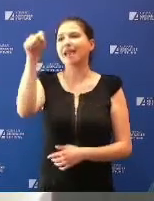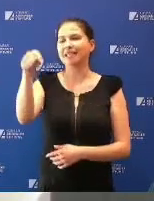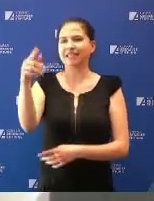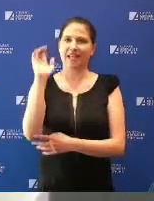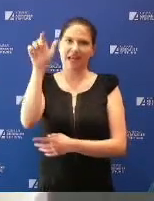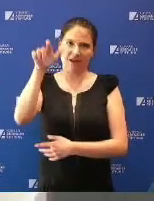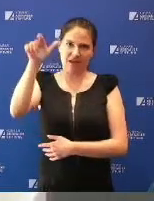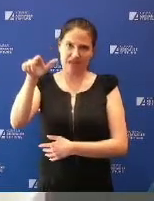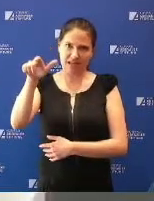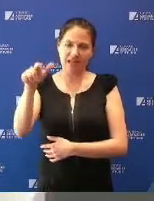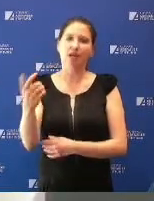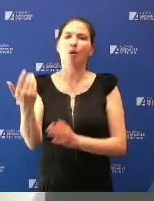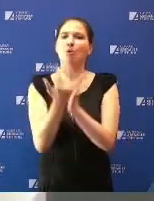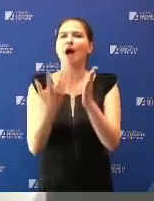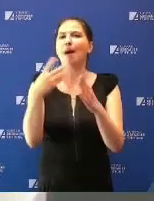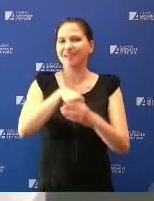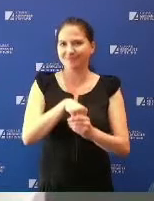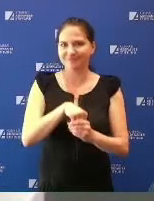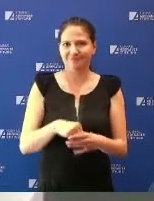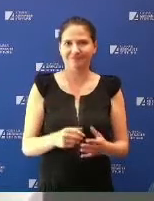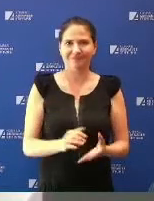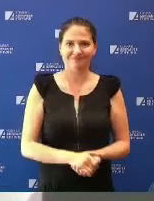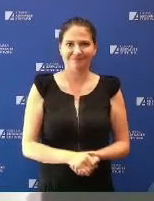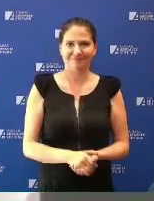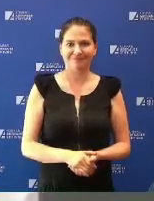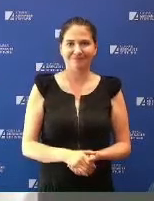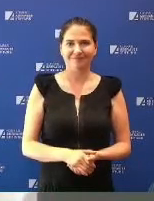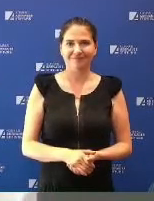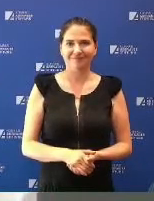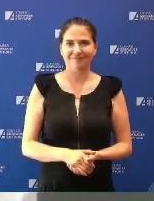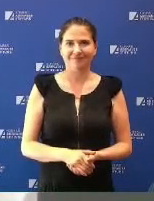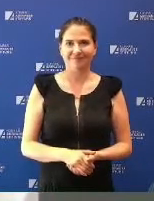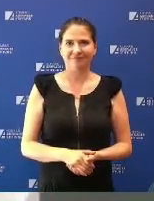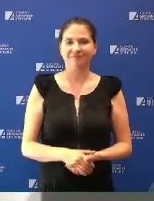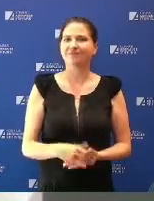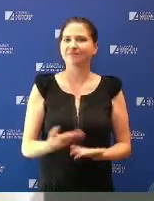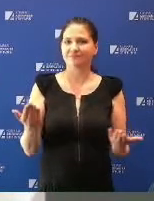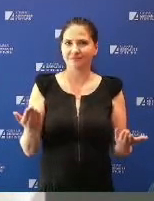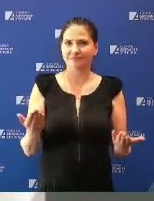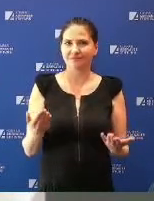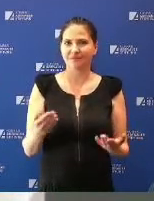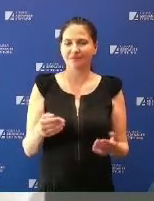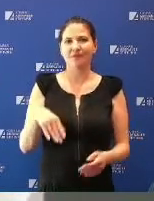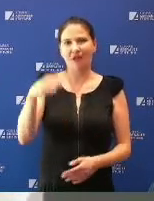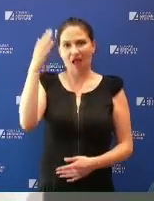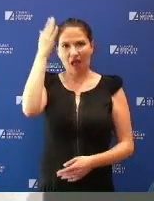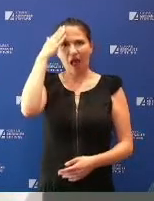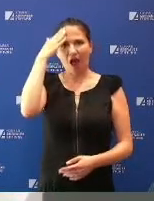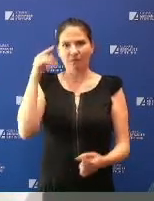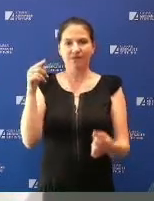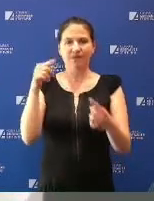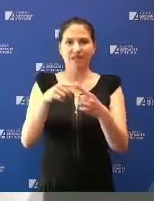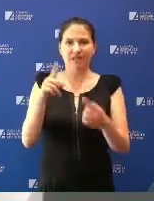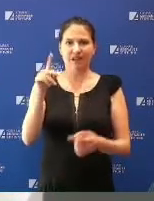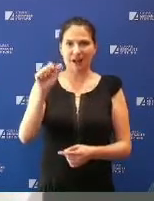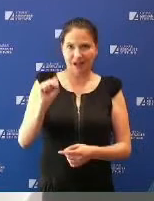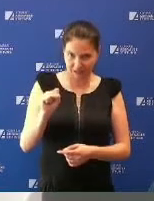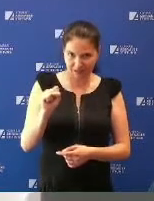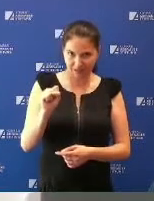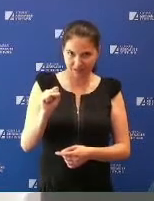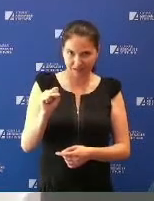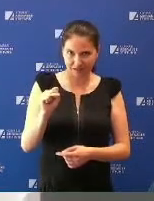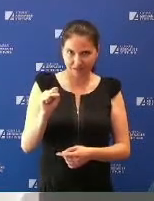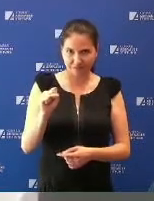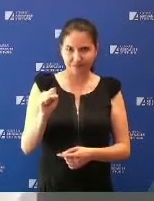am Programm mitwirken. Im Mittelpunkt des Tags der KAS, um mal gleich mit dem